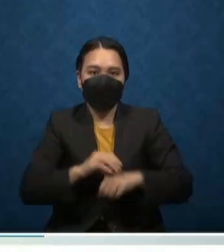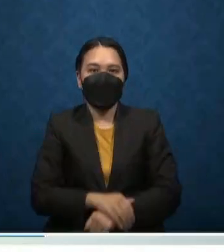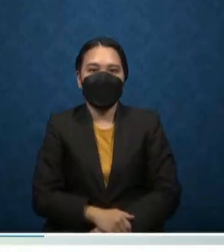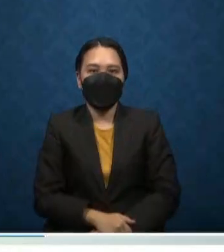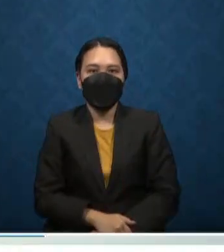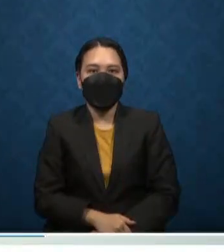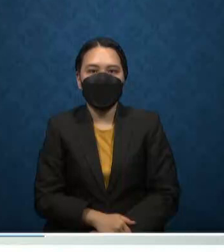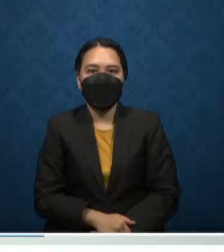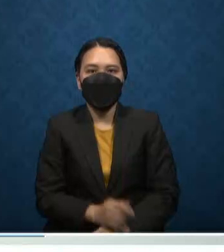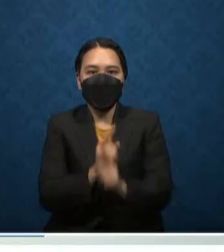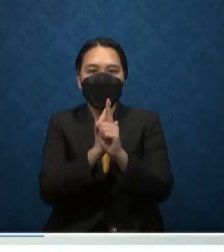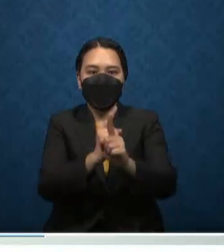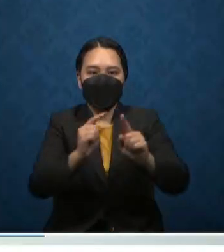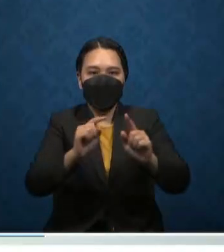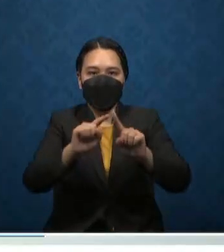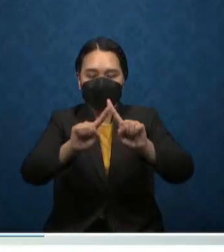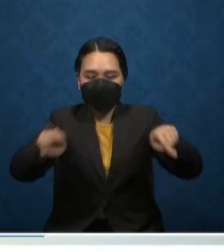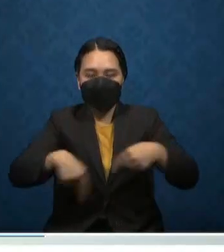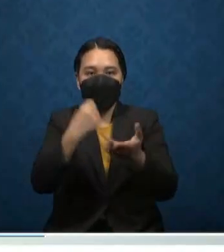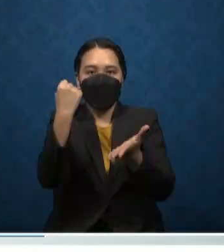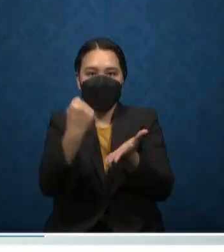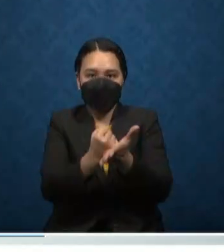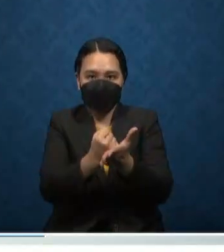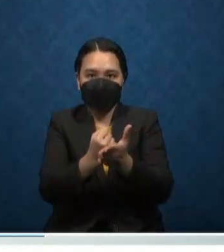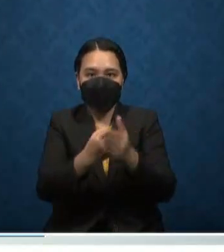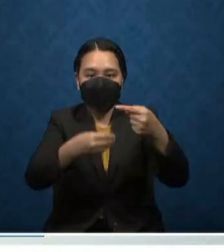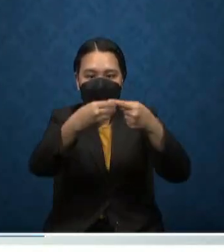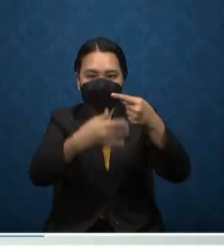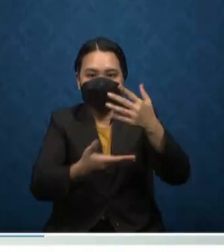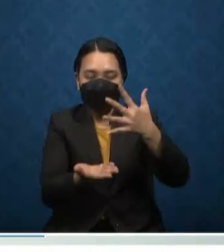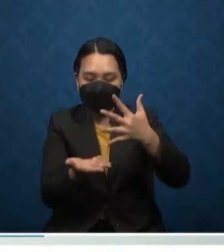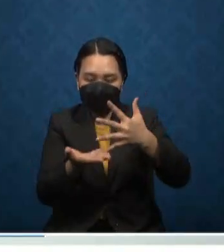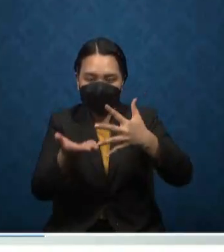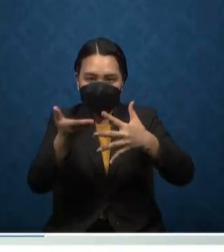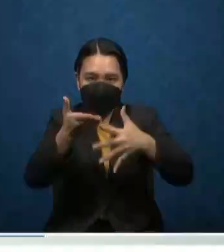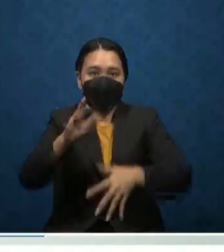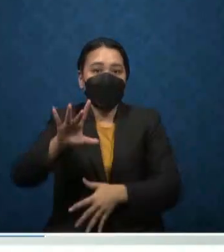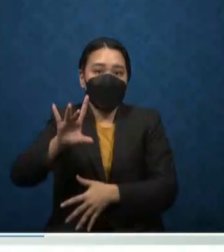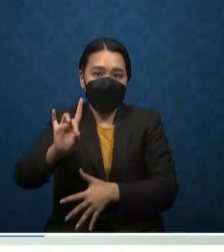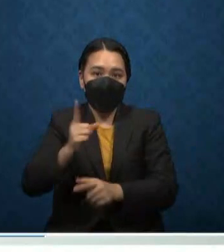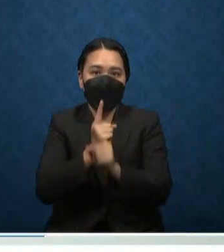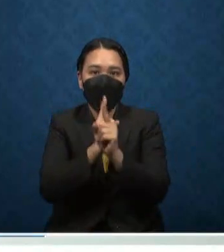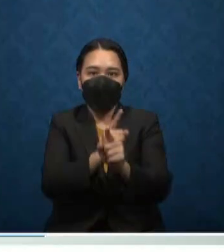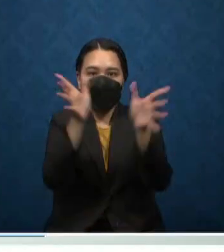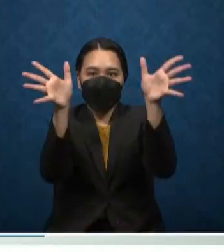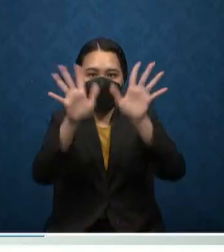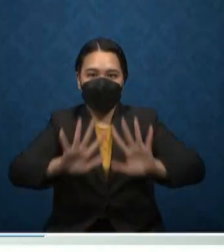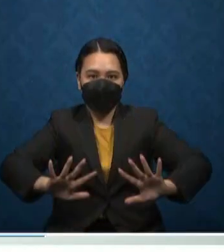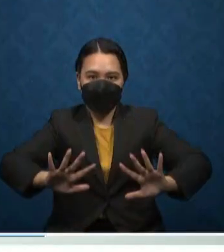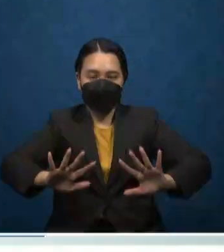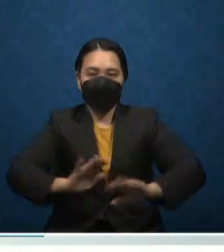อบคุณวุฒิเองที่เรากำหนดเอาไว้ทั้งหมด8ระดับนั้นเรายึดตามกรอบคุณวุฒิอาเซียน